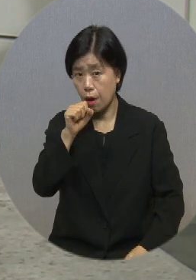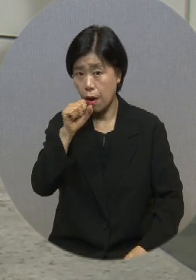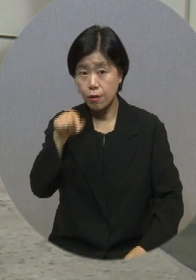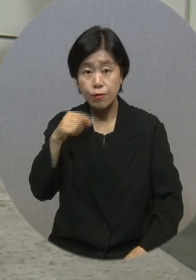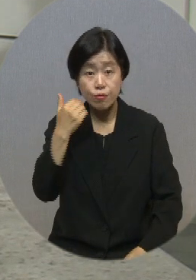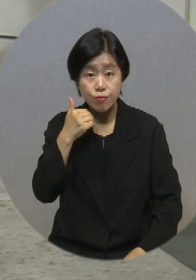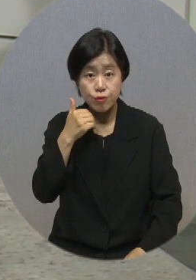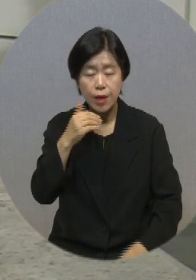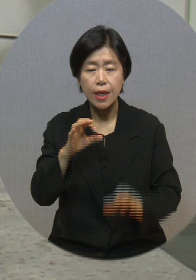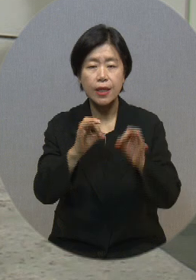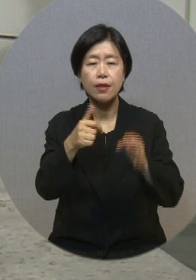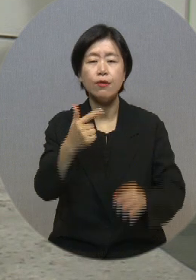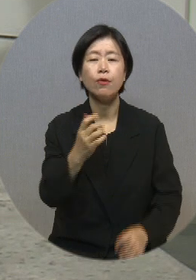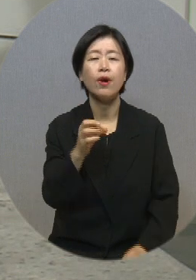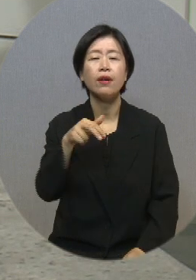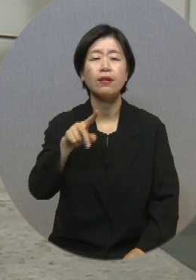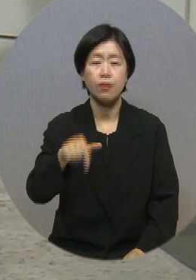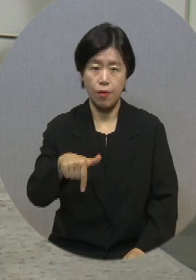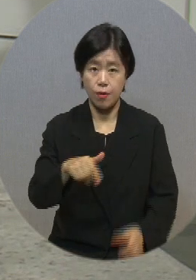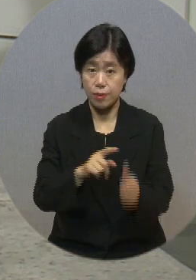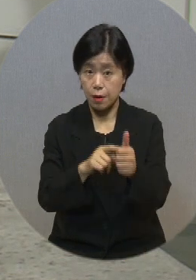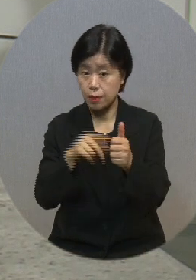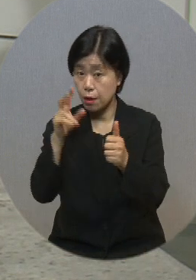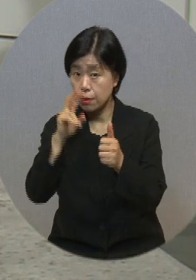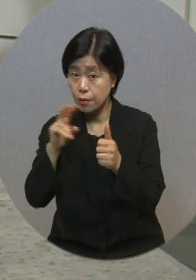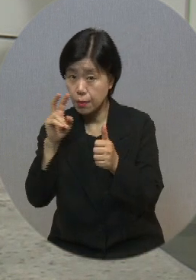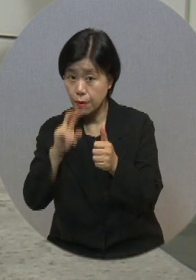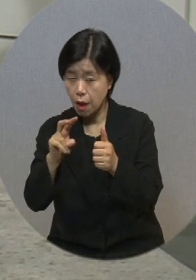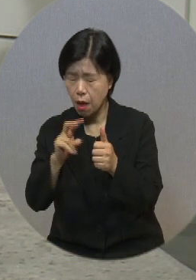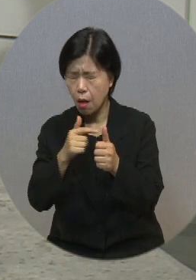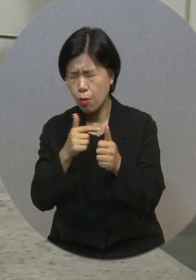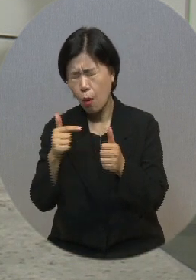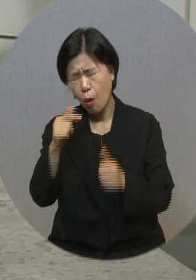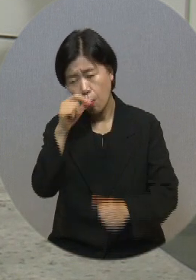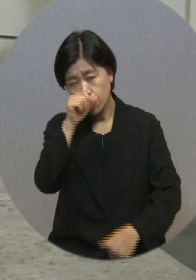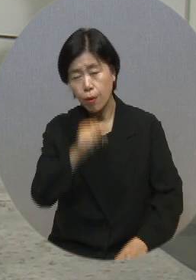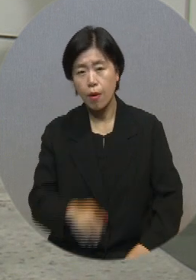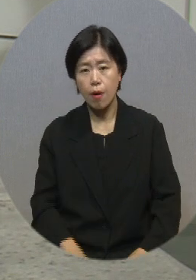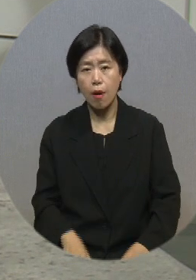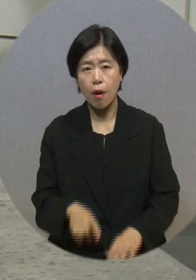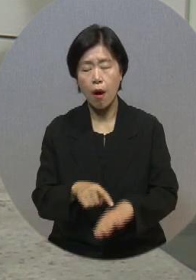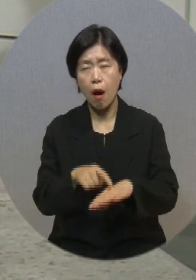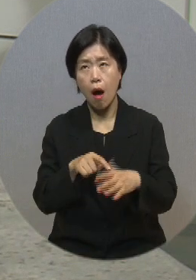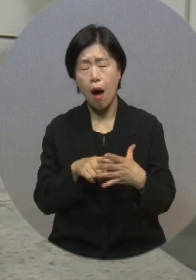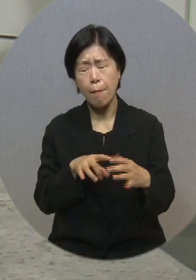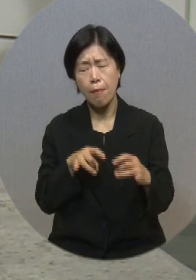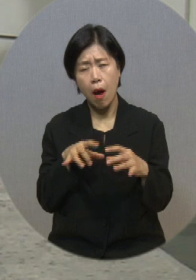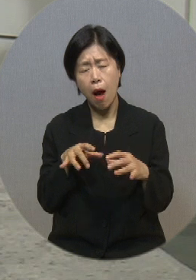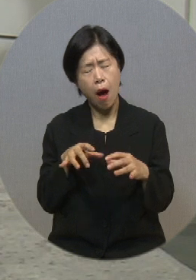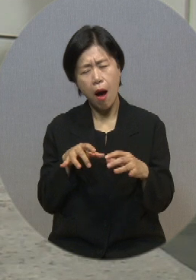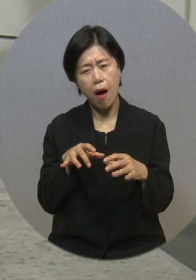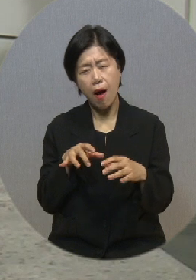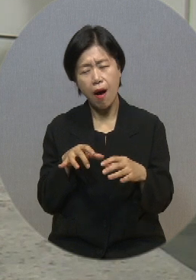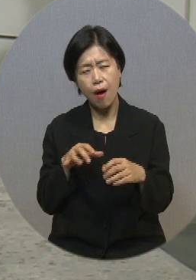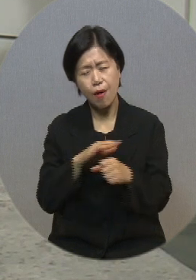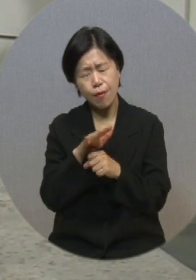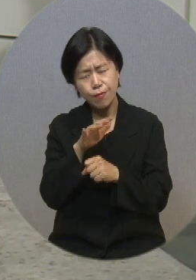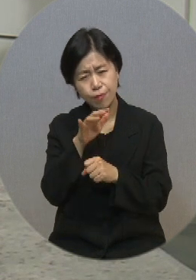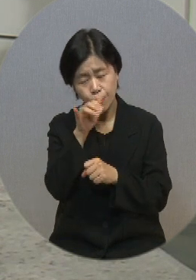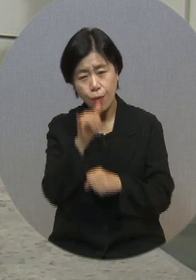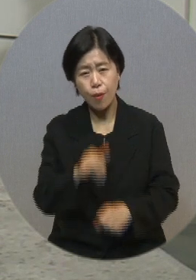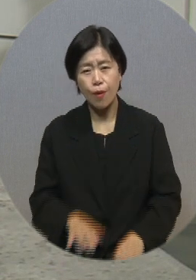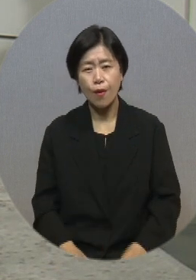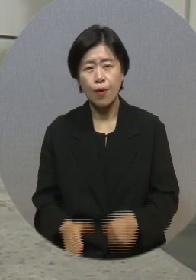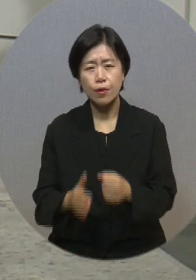거 있겠어요. 근데 네. 처음 들어봤는데 너무 가슴 울리는 거예요. 네. 그래서 더 알고